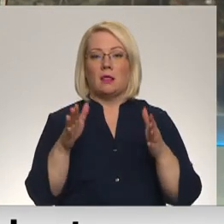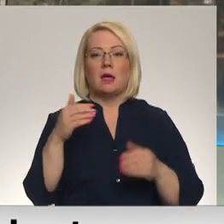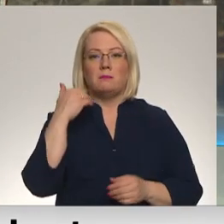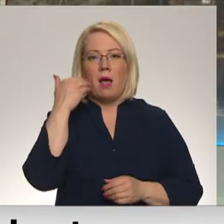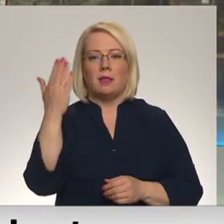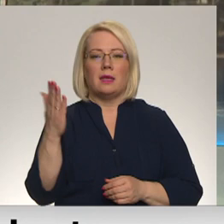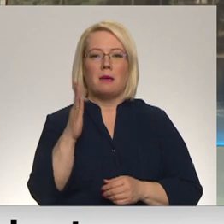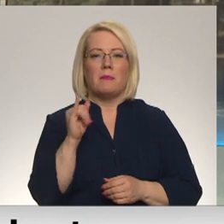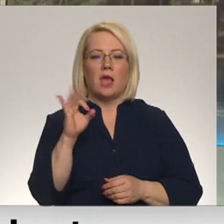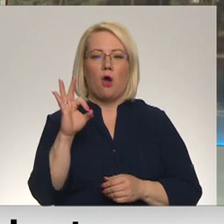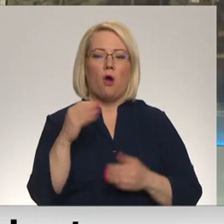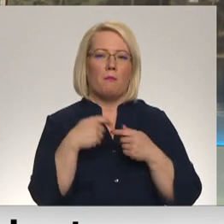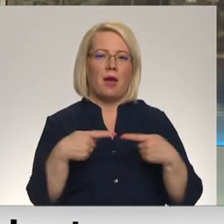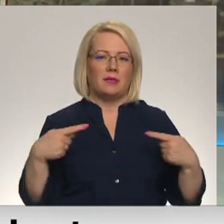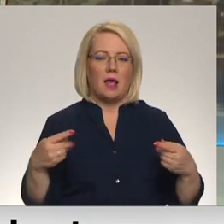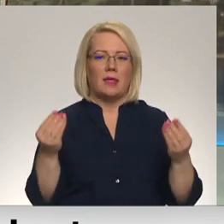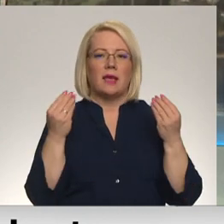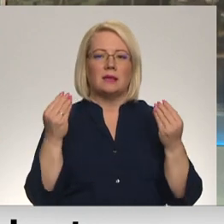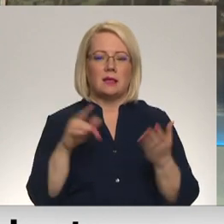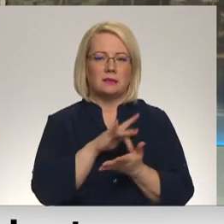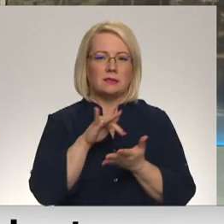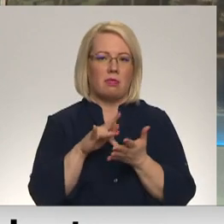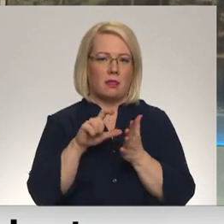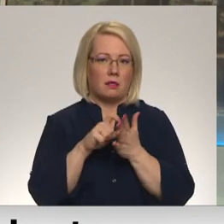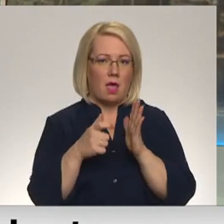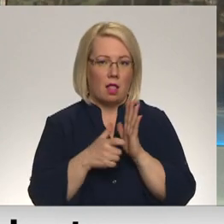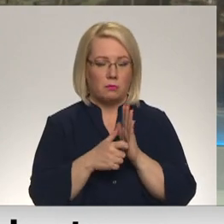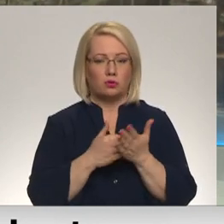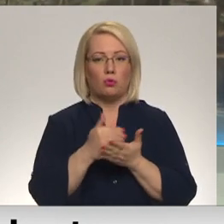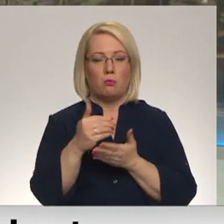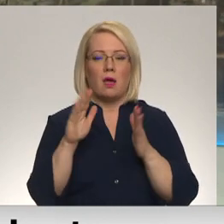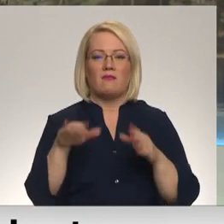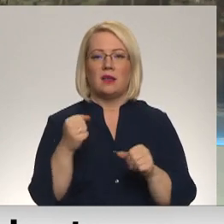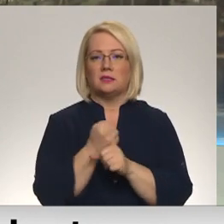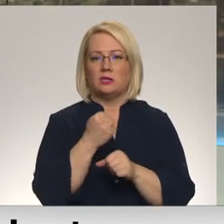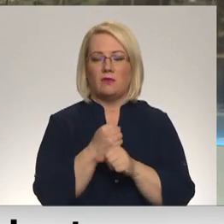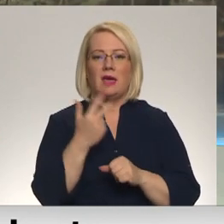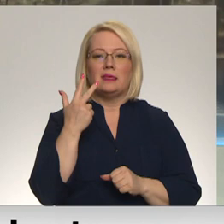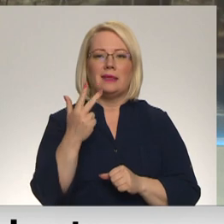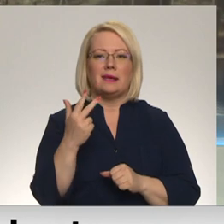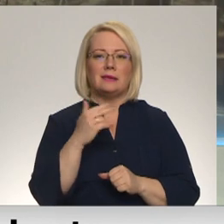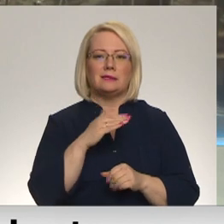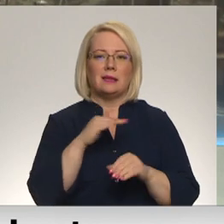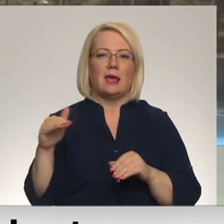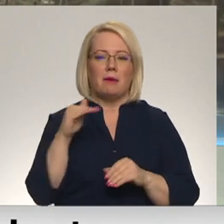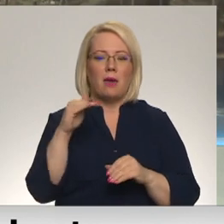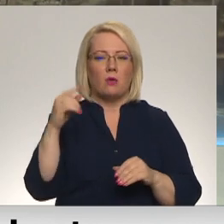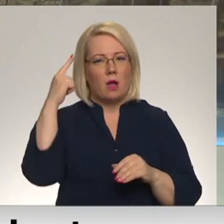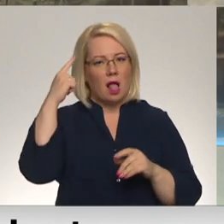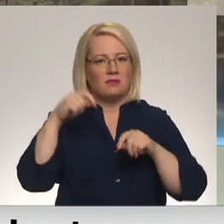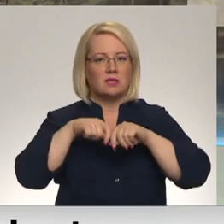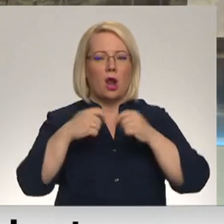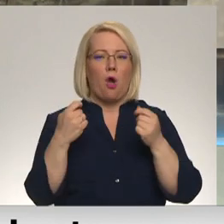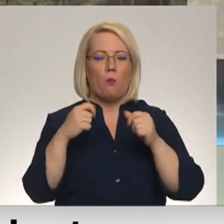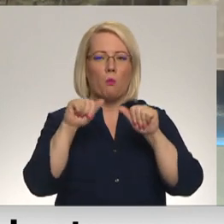Baltijas biomateriālu ekscelences centra telpas. Turpmāk varēs izgatavot trīsdimensionālus galvas traumu